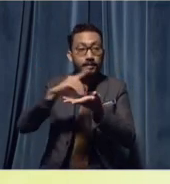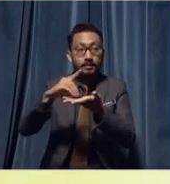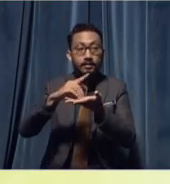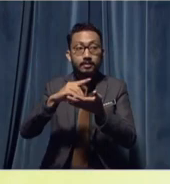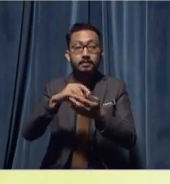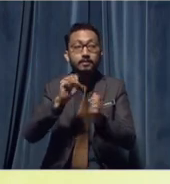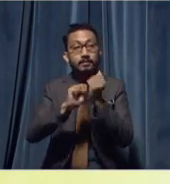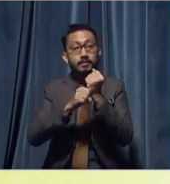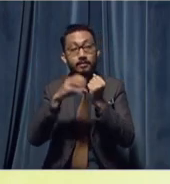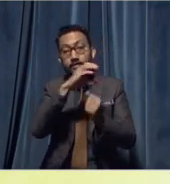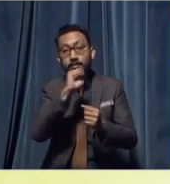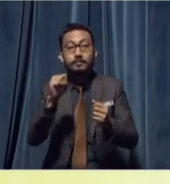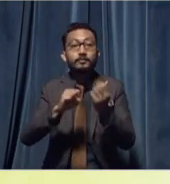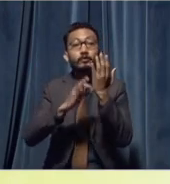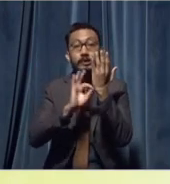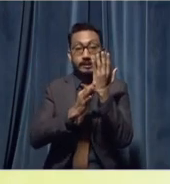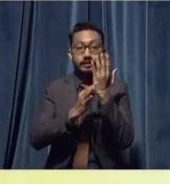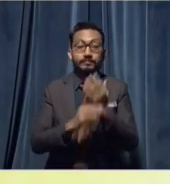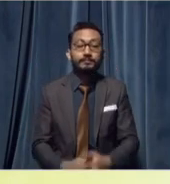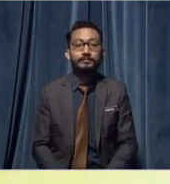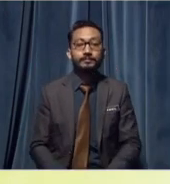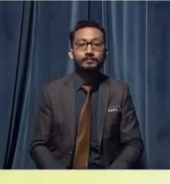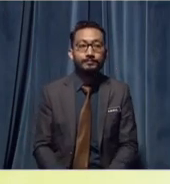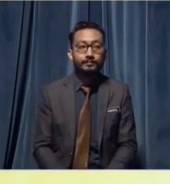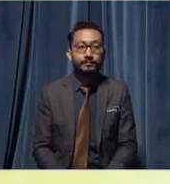dalam deterjen serta fungsinya.